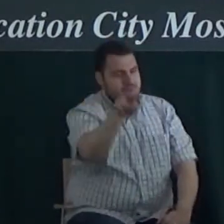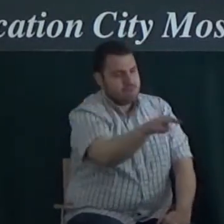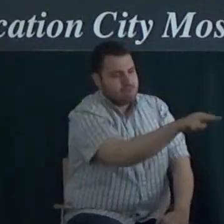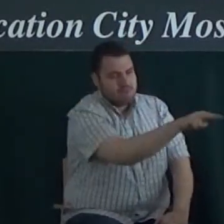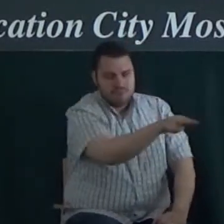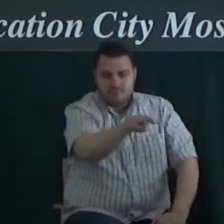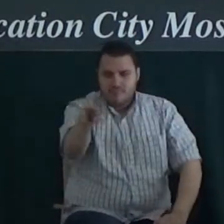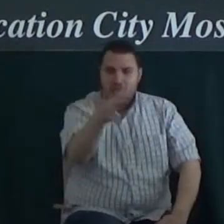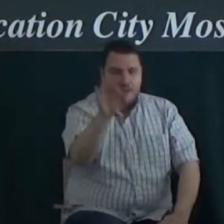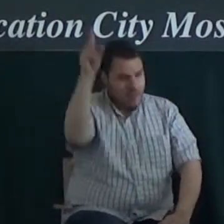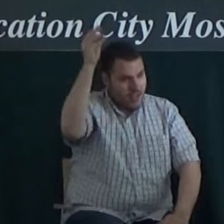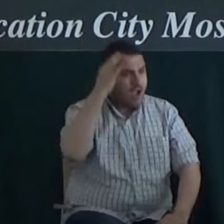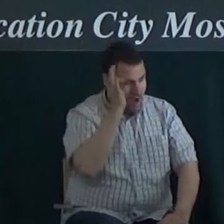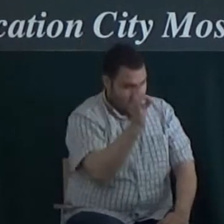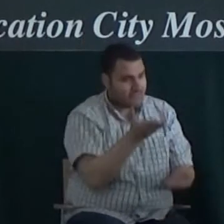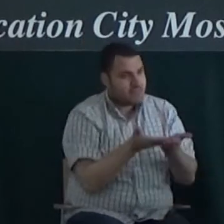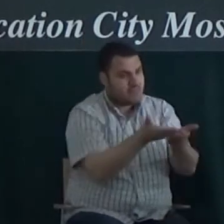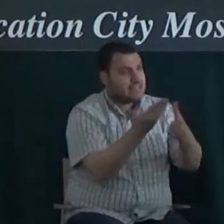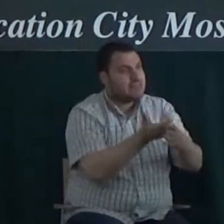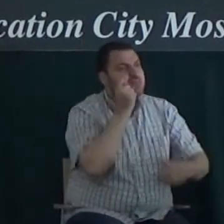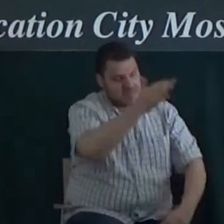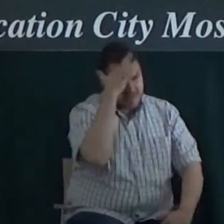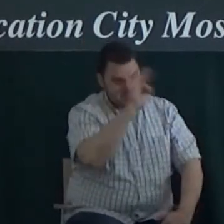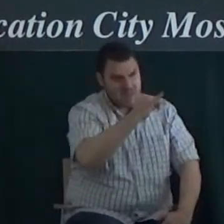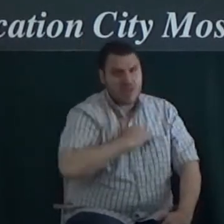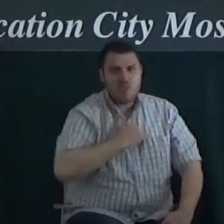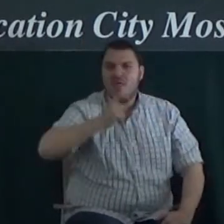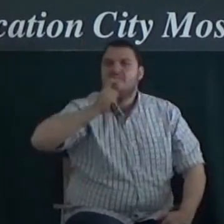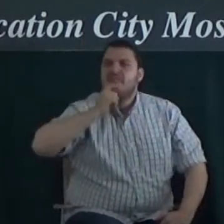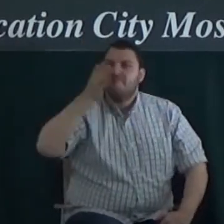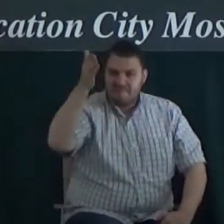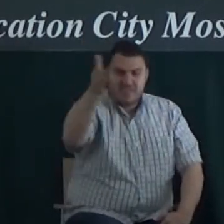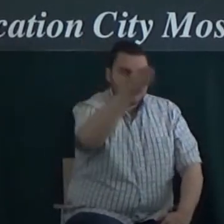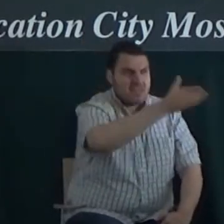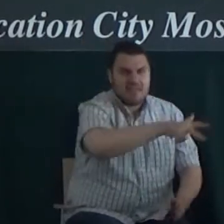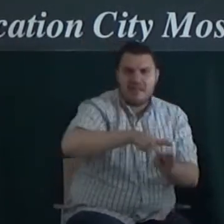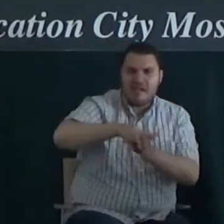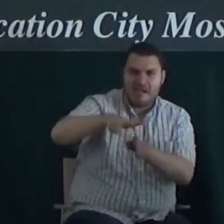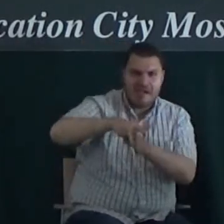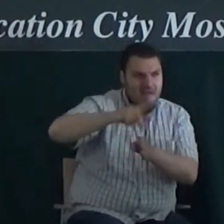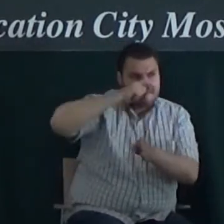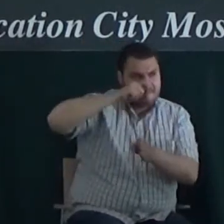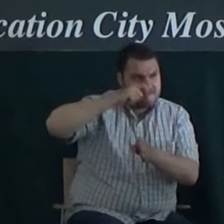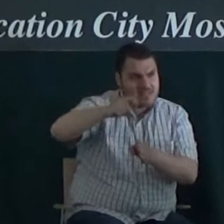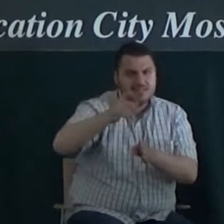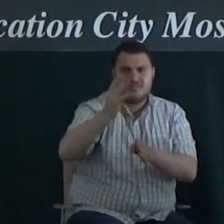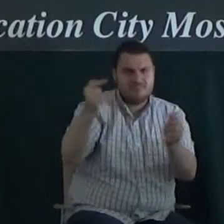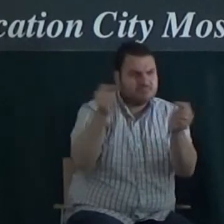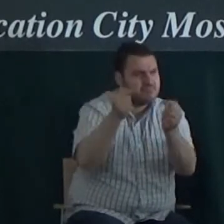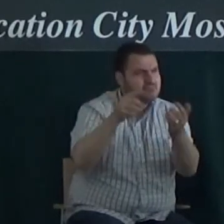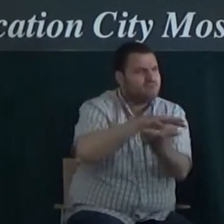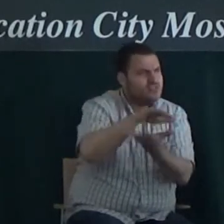تحوي هذه الأسحار من أيدٍ ضعيفة لنساءٍ ضعيفات حيل بينها وبين زوجها بسبب